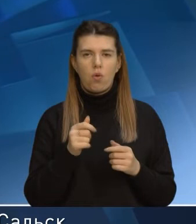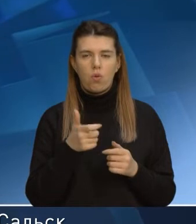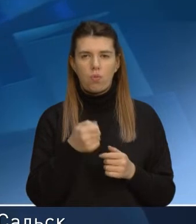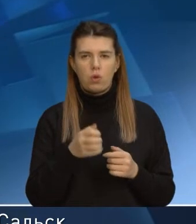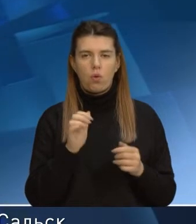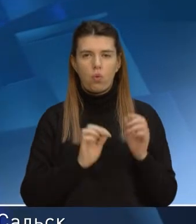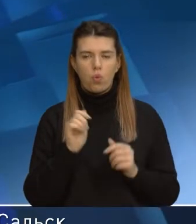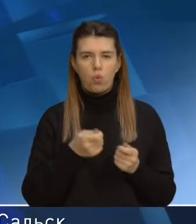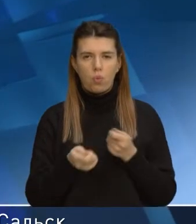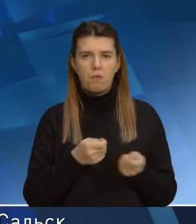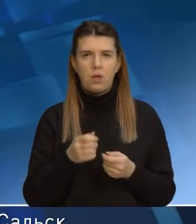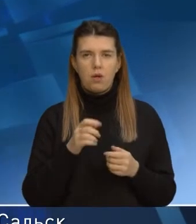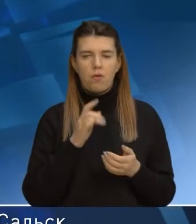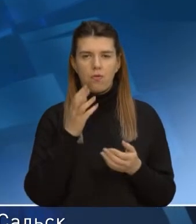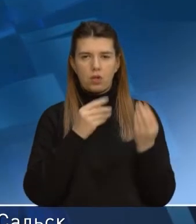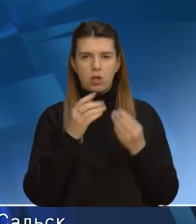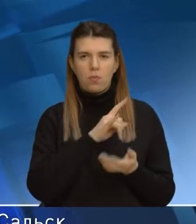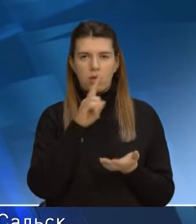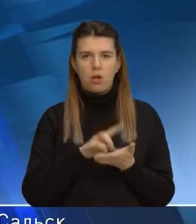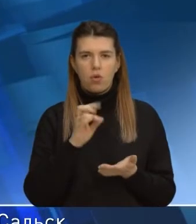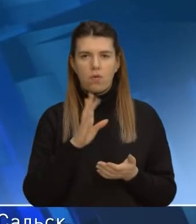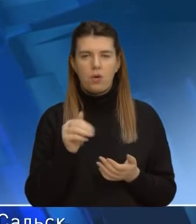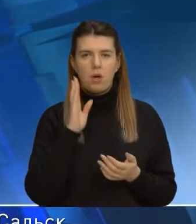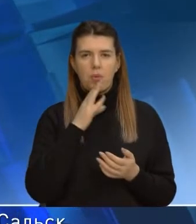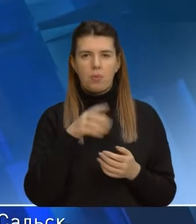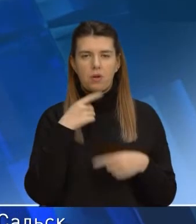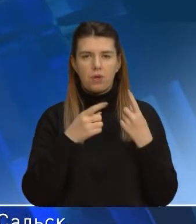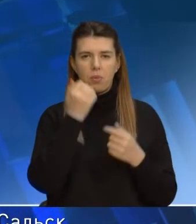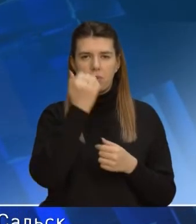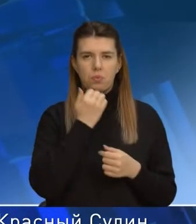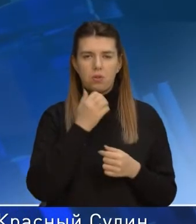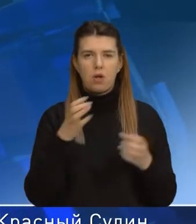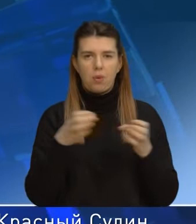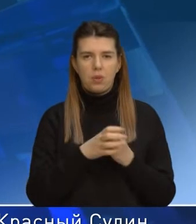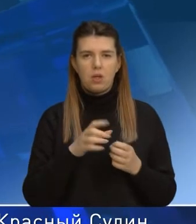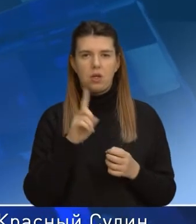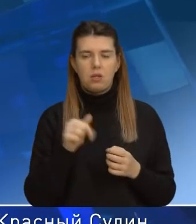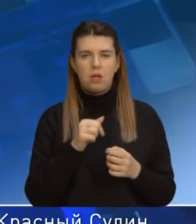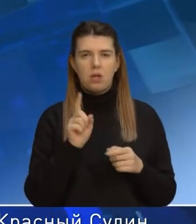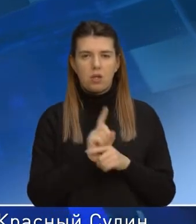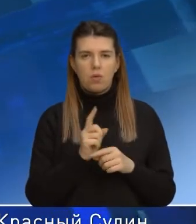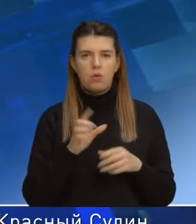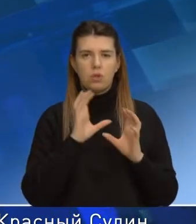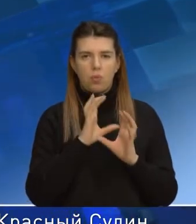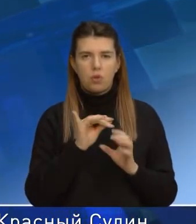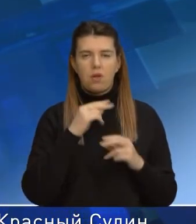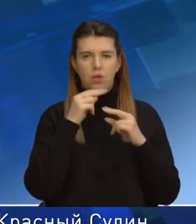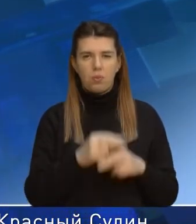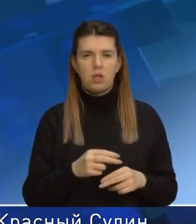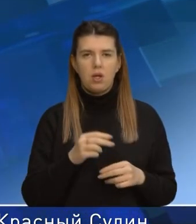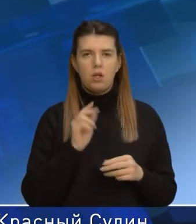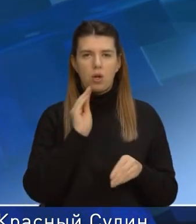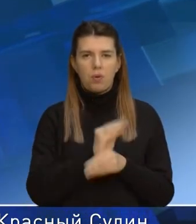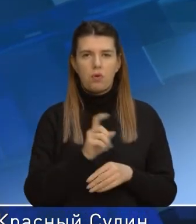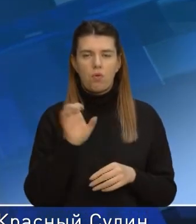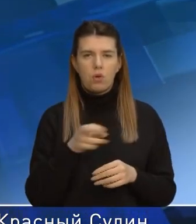управлении волшебно приземлилась в руках Левы. Мама выразила благодарность командованию за искреннюю заботу и внимание.